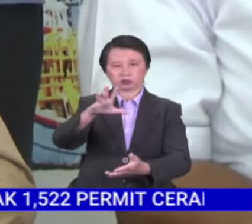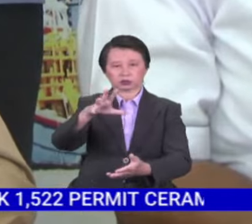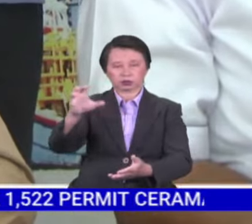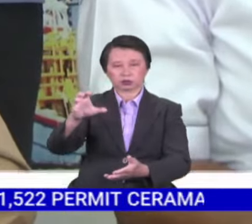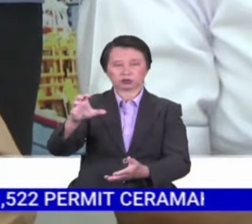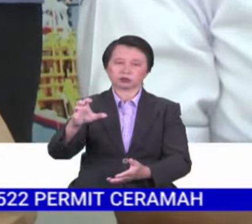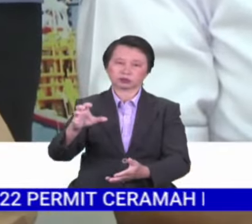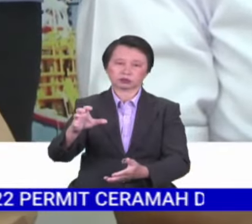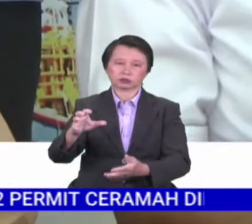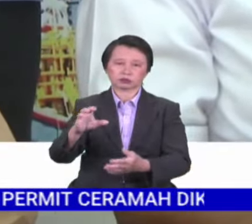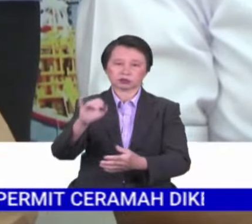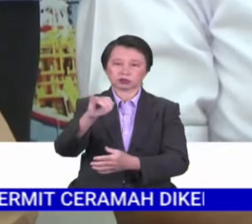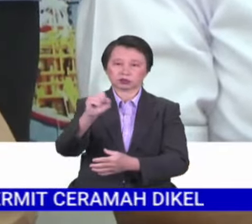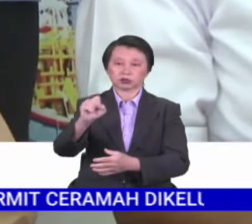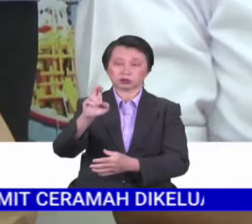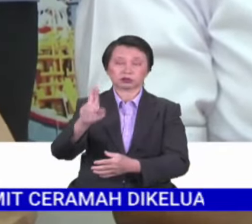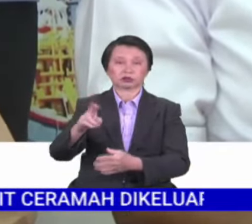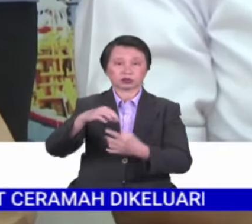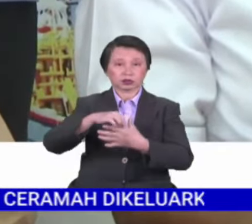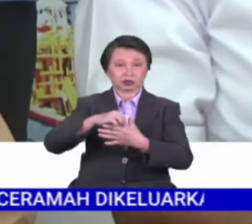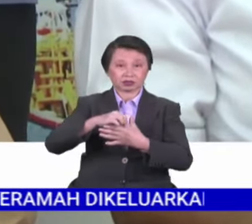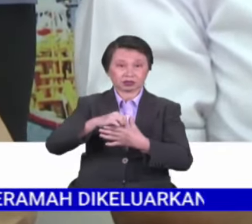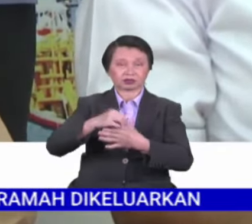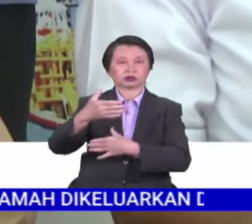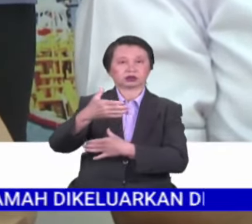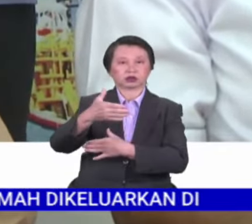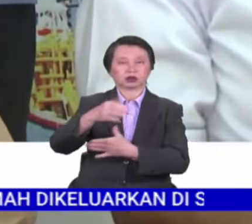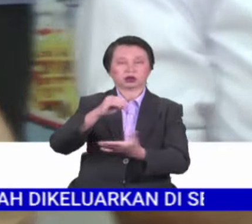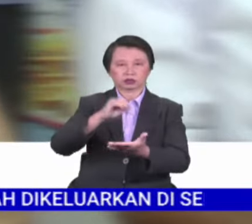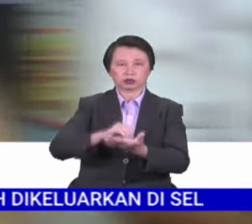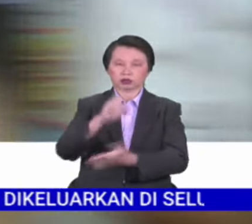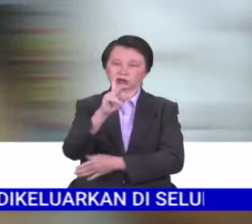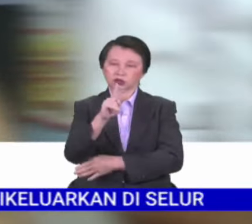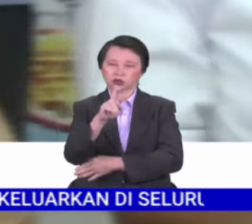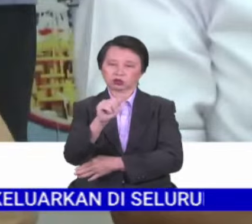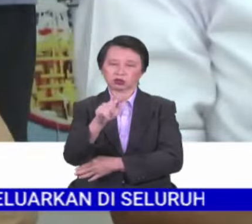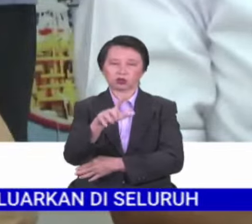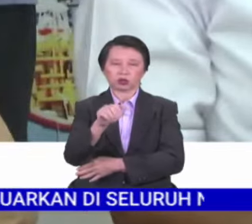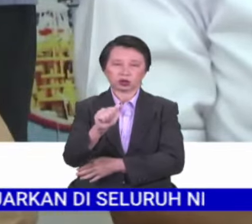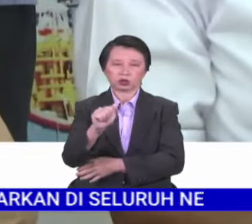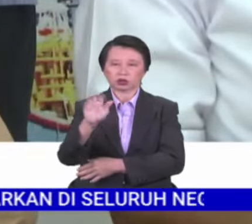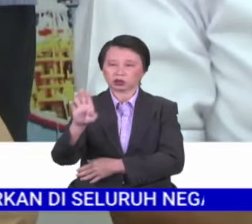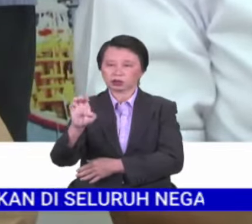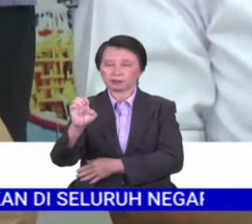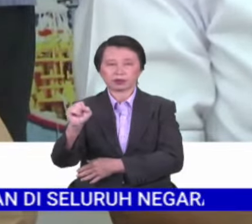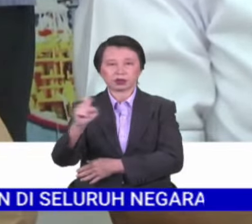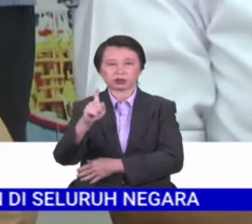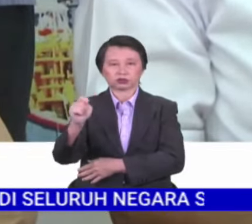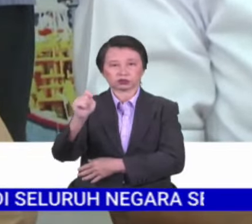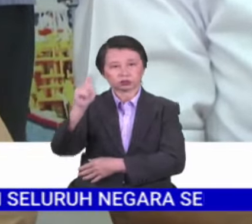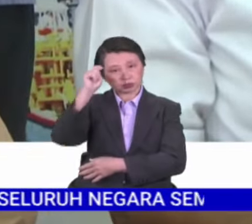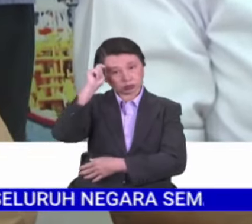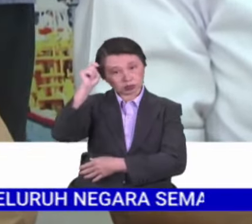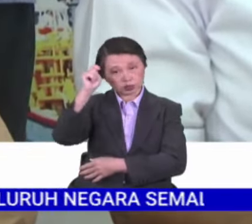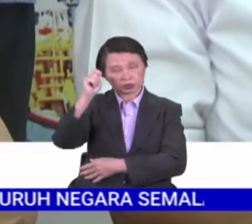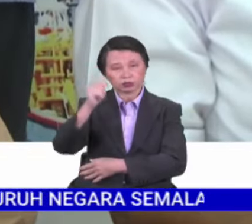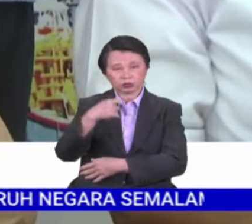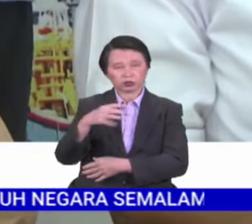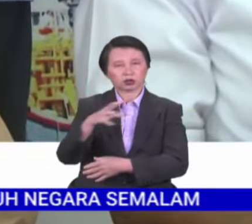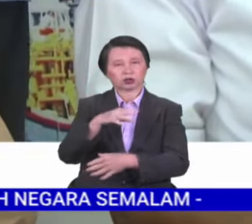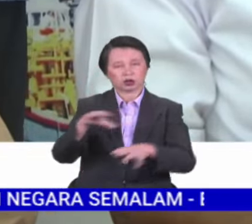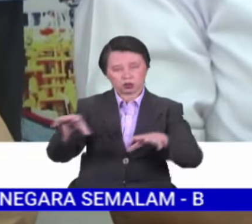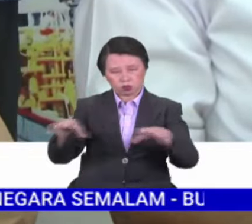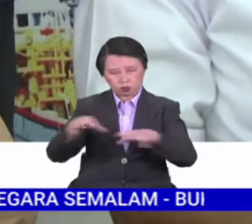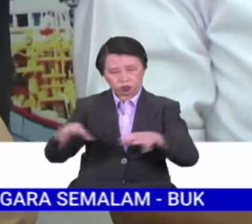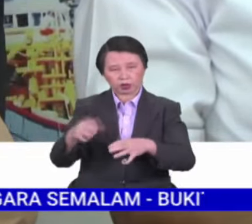metrik tan isi ikan. Kilang yang dah siap tu di mana tu? Di Kuala Besut, Terengganu. Kita bersyadang untuk membuka satu kilang